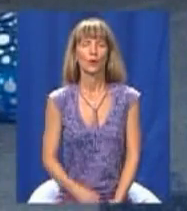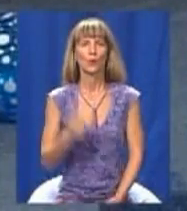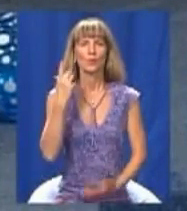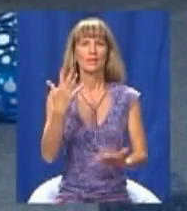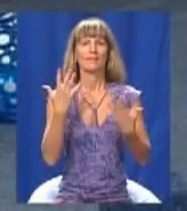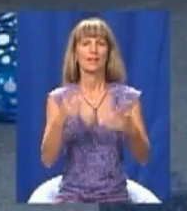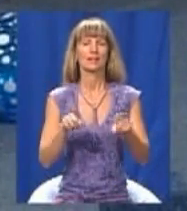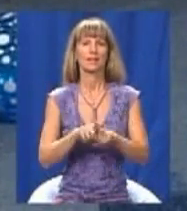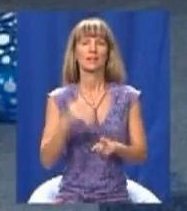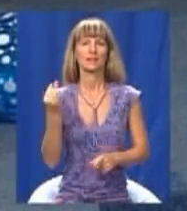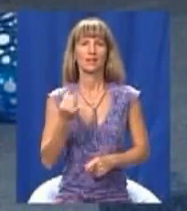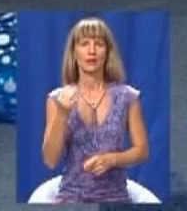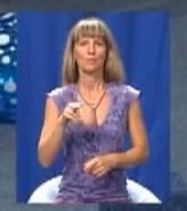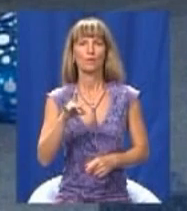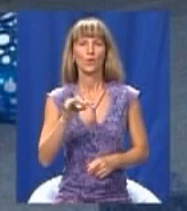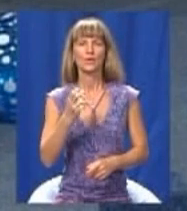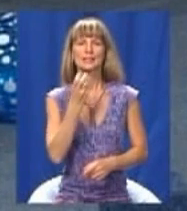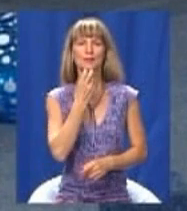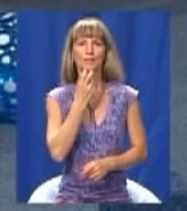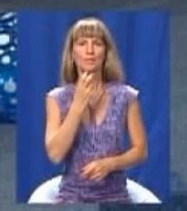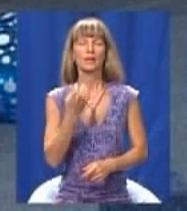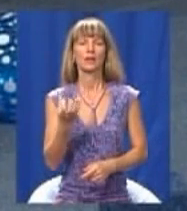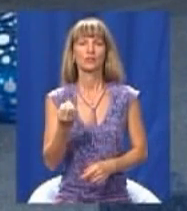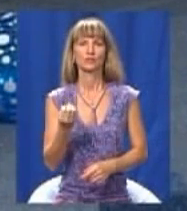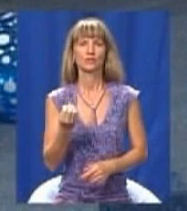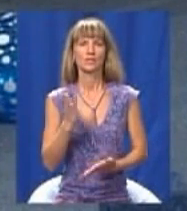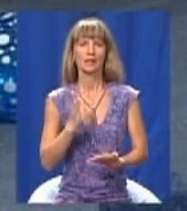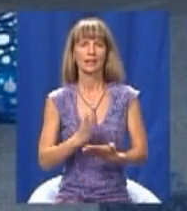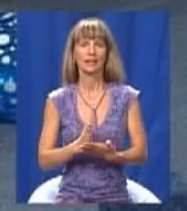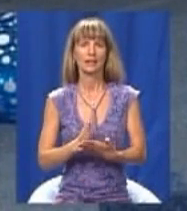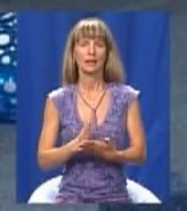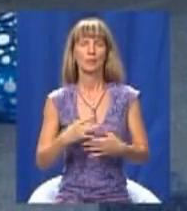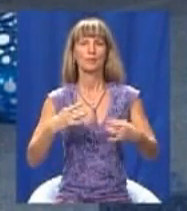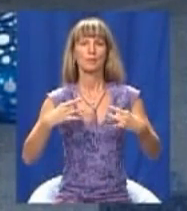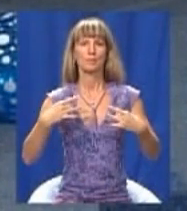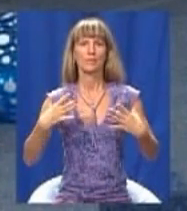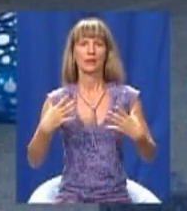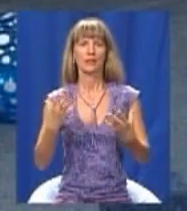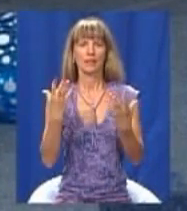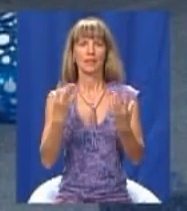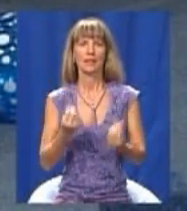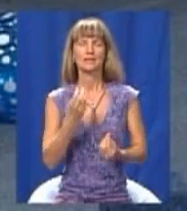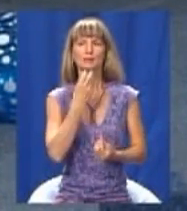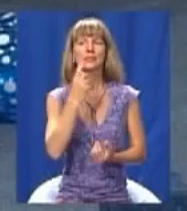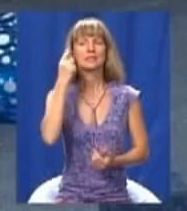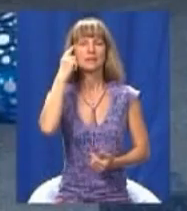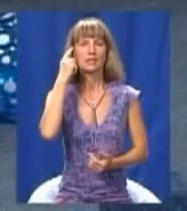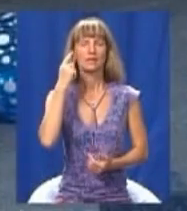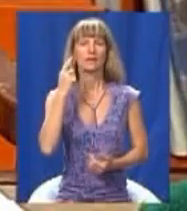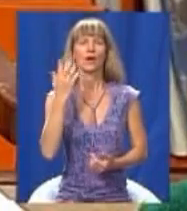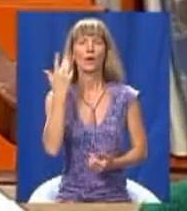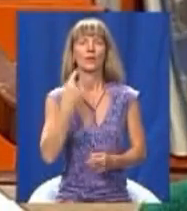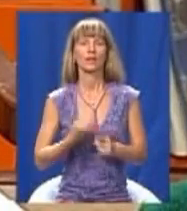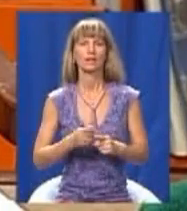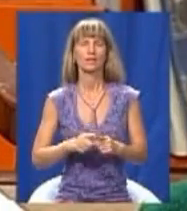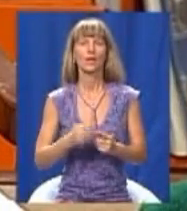Уявляєте, ось такі цікавинки про сміх. А ще є свято День сміху. Ви знаєте, коли це? Амінка, знаєш